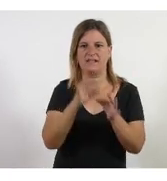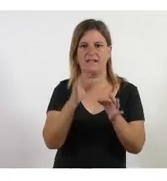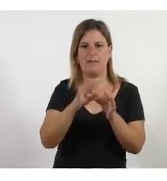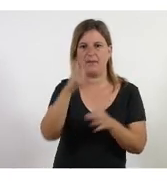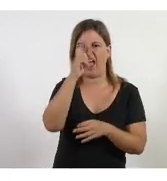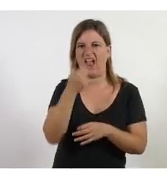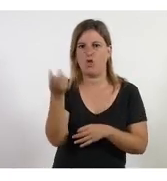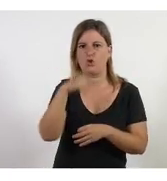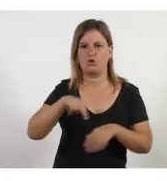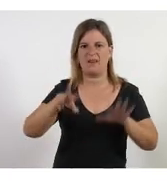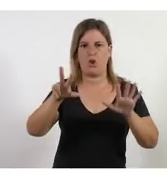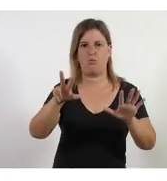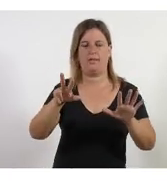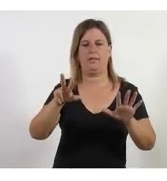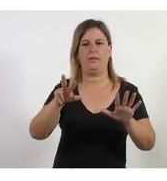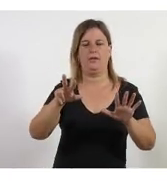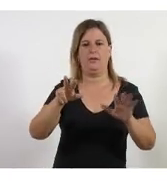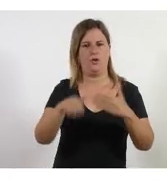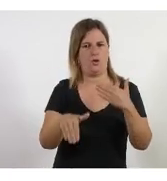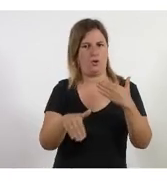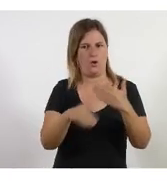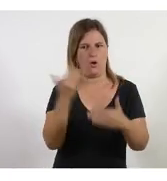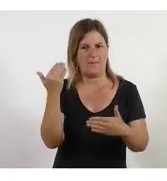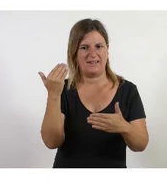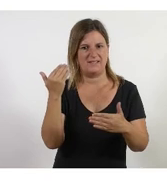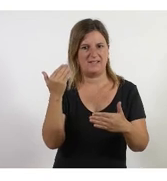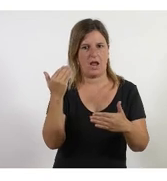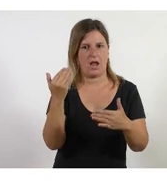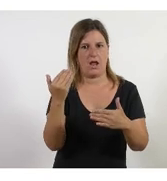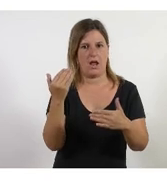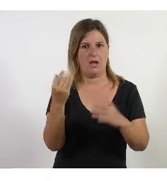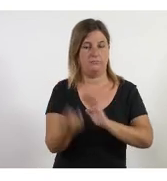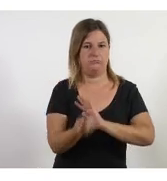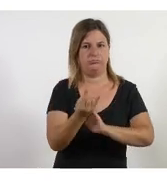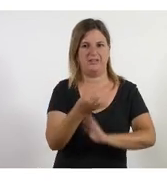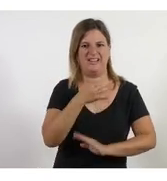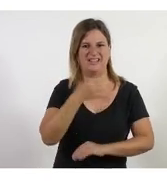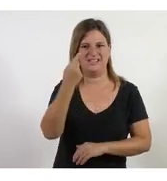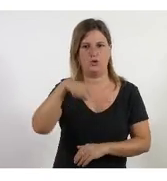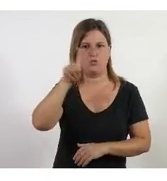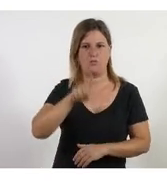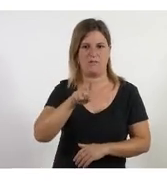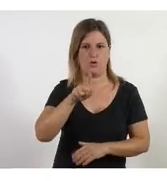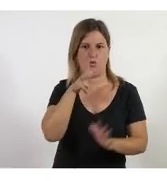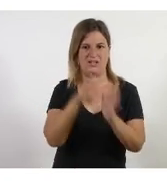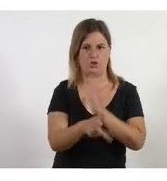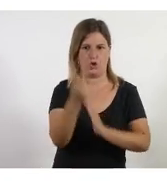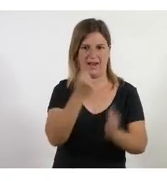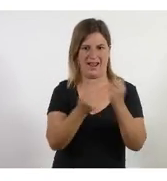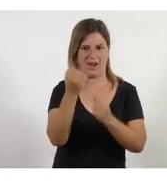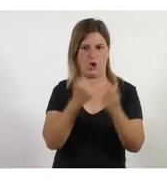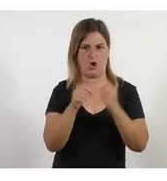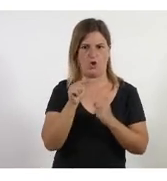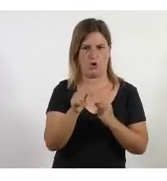2008. Va començar, d'aquesta manera començava la major crisi econòmica que hem experimentat en els darrers anys, no?